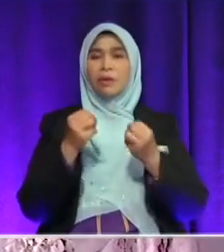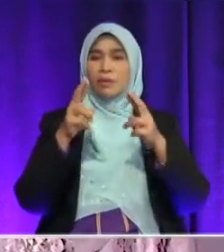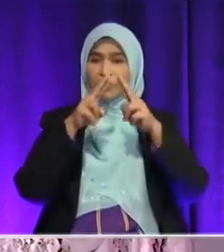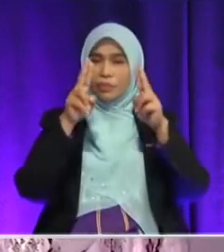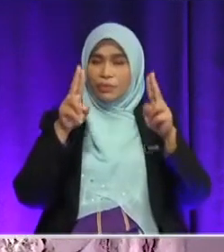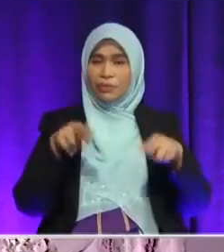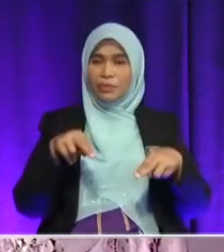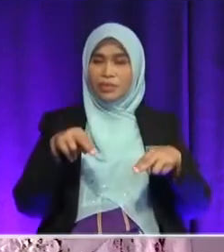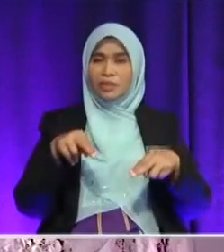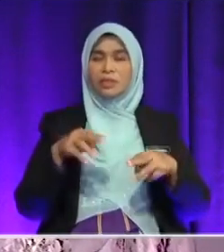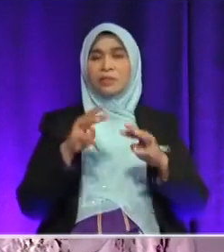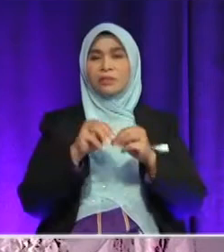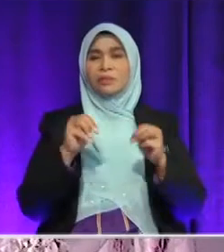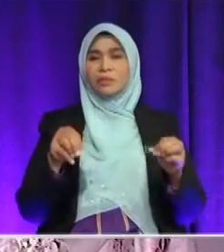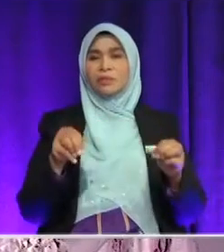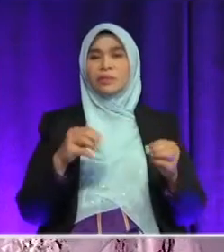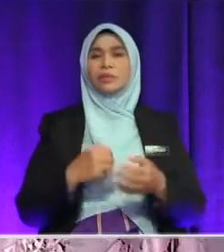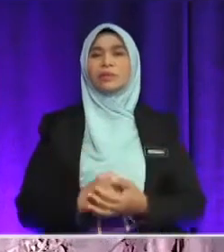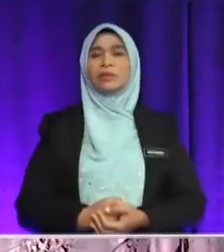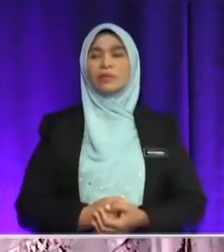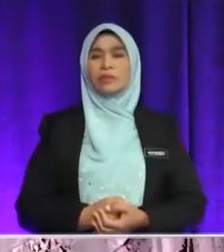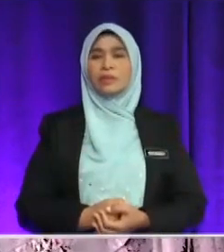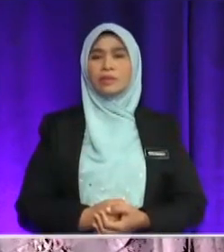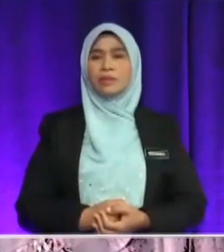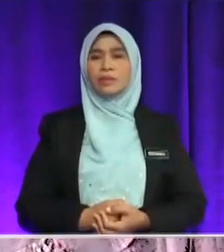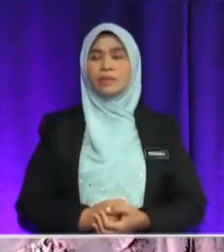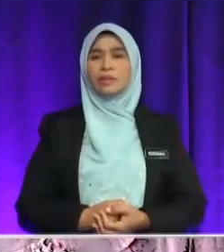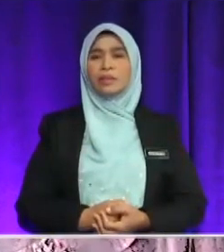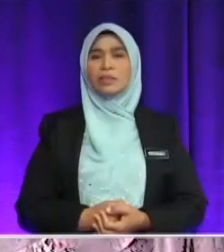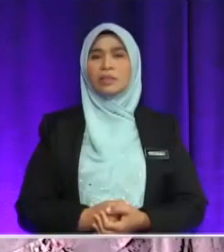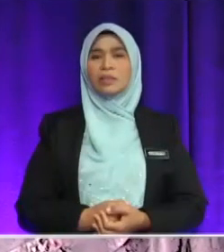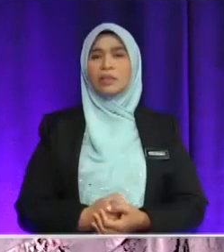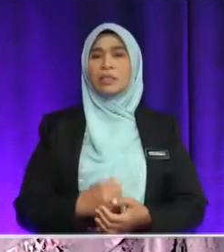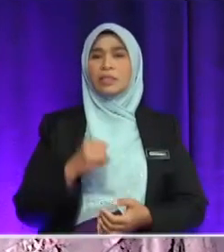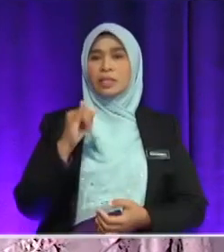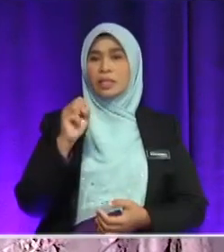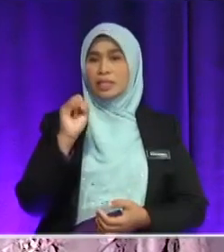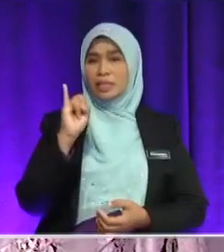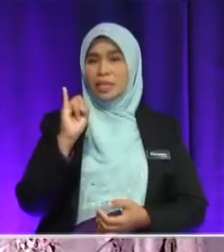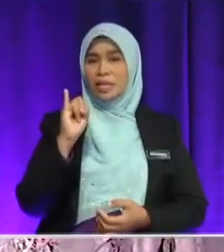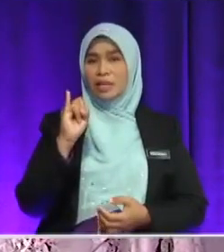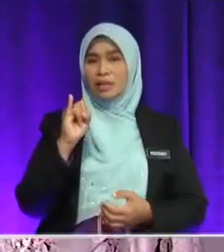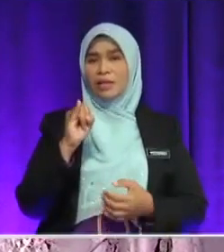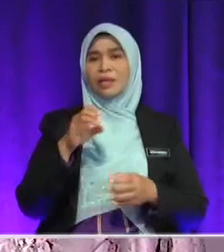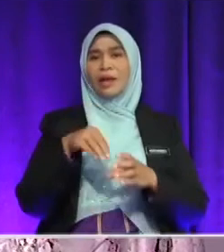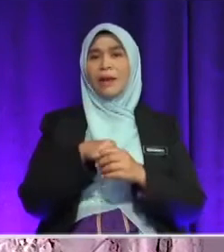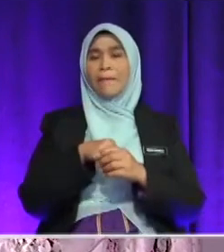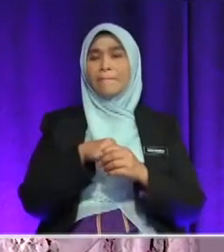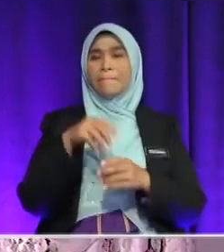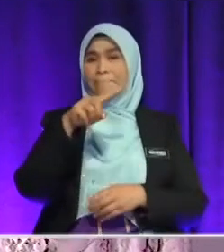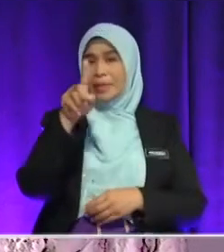Ini ya Sama juga nulis di rumah boleh juga a mengisi ruangan di dalam peta bulatan ini